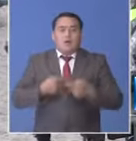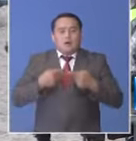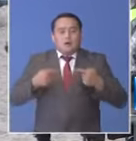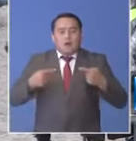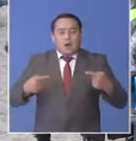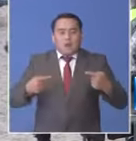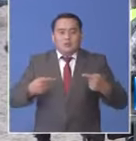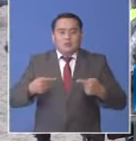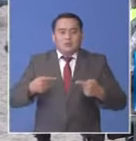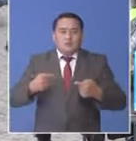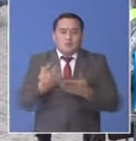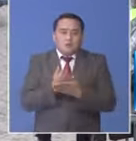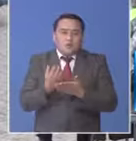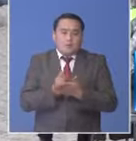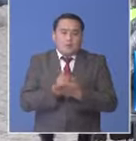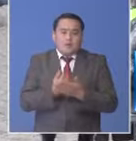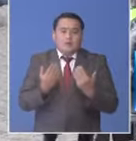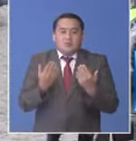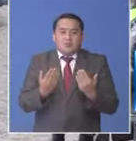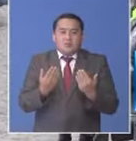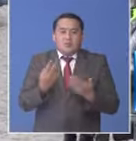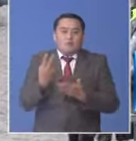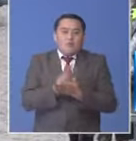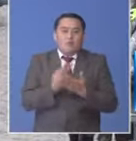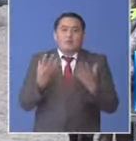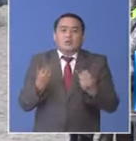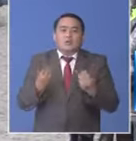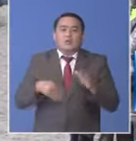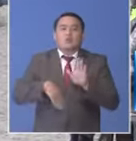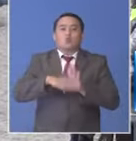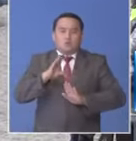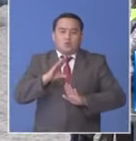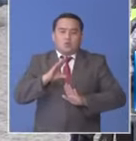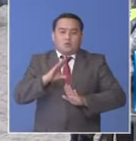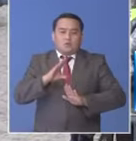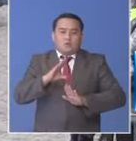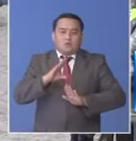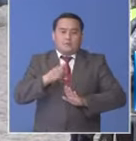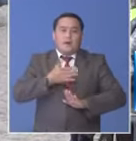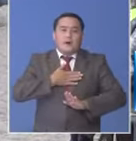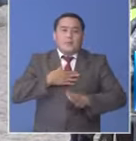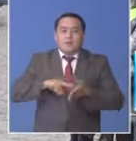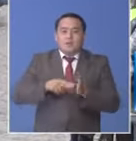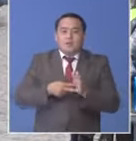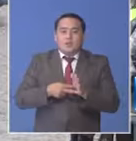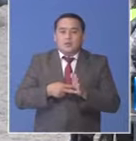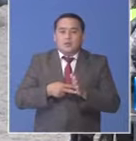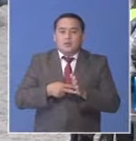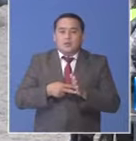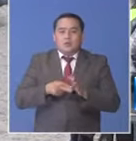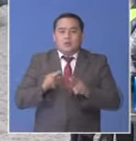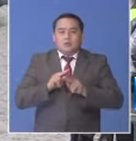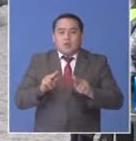у наших обучаемых. Но уже сегодня, на 2-й день, уже лучше. Мы спланировали эти занятия